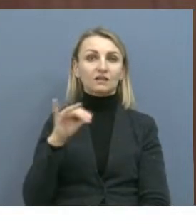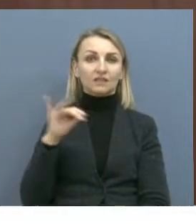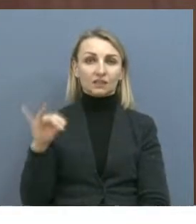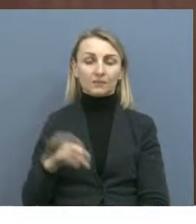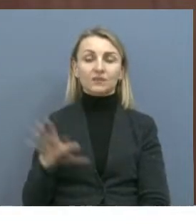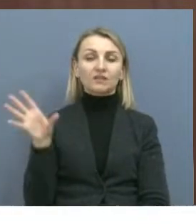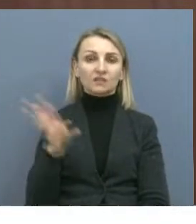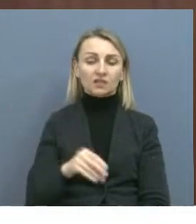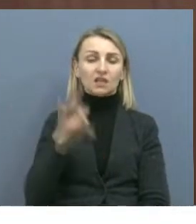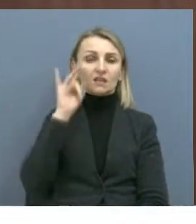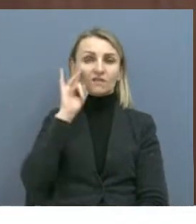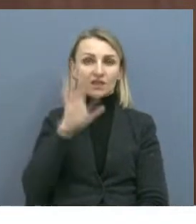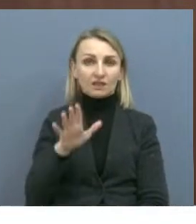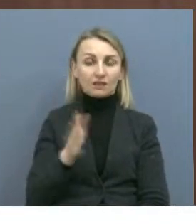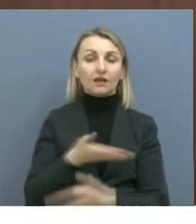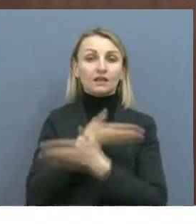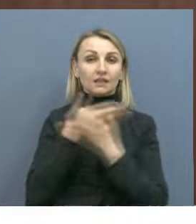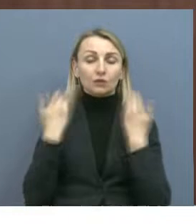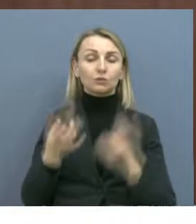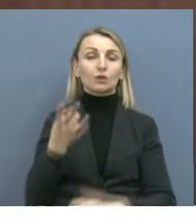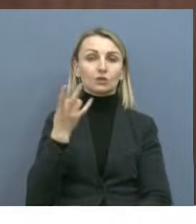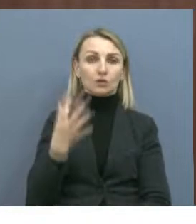меры непопулярны в какой-то степени. Они